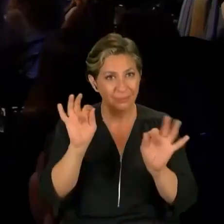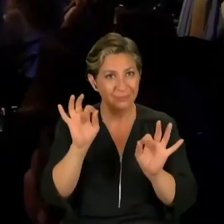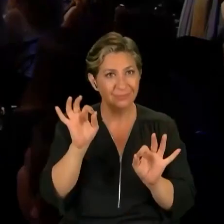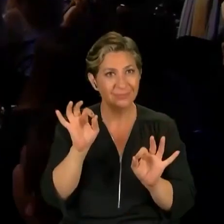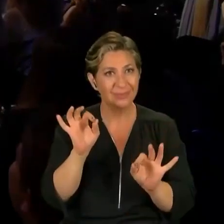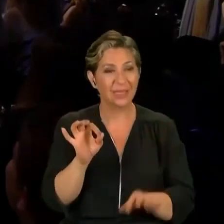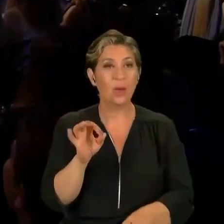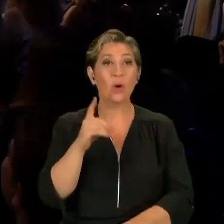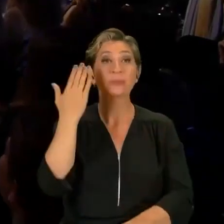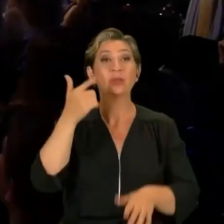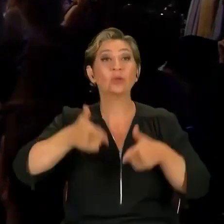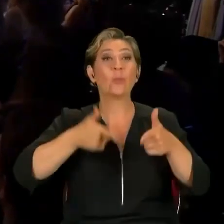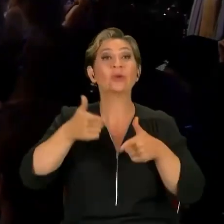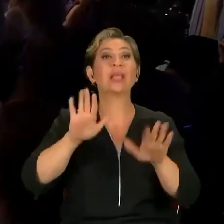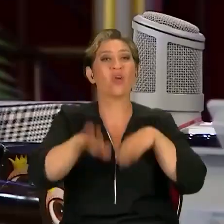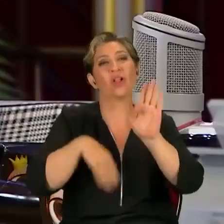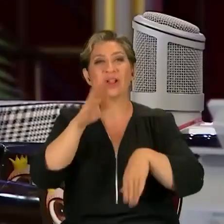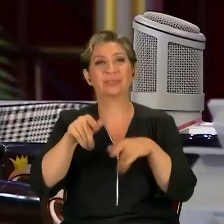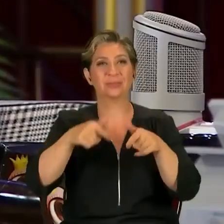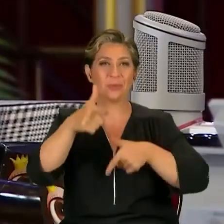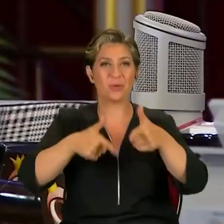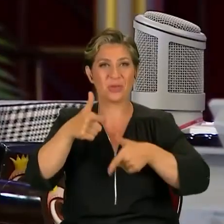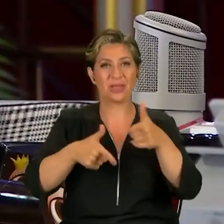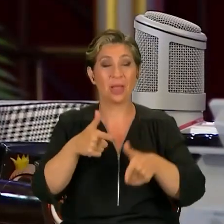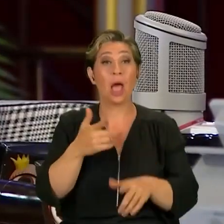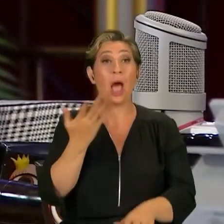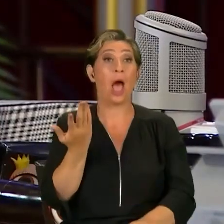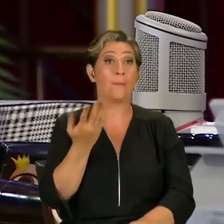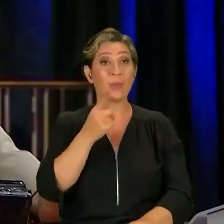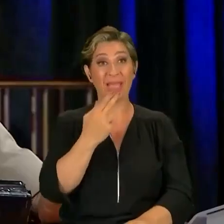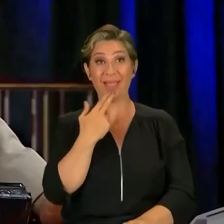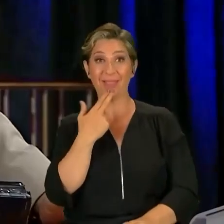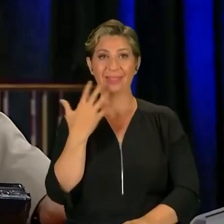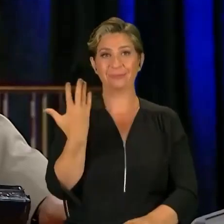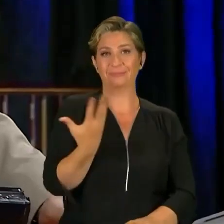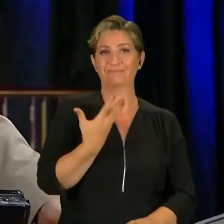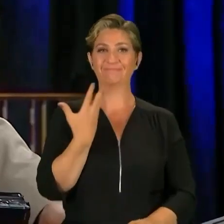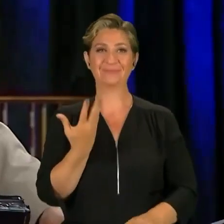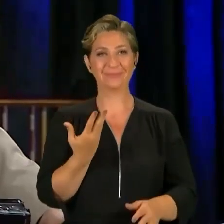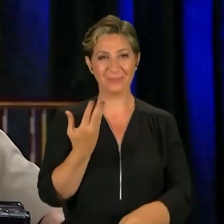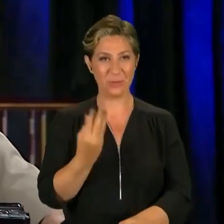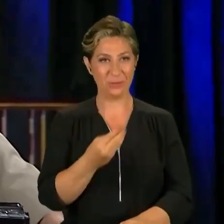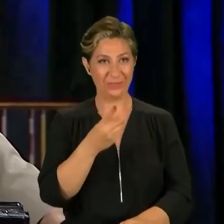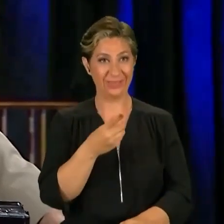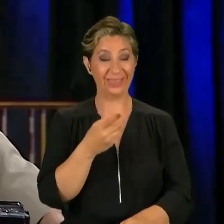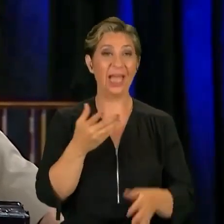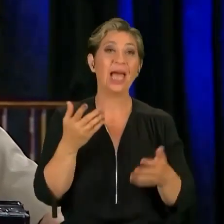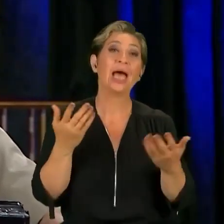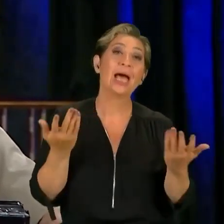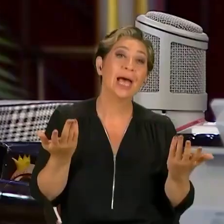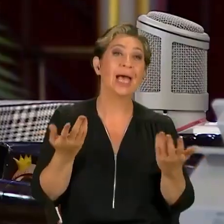mi? O zaman çok topuklu giymiyordum. Şimdi artık hep giyiyorum. Ondan. Ama böyle bir kadınlık mı ön plana çıktı şöyle? Ha?